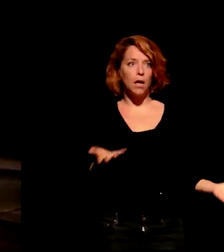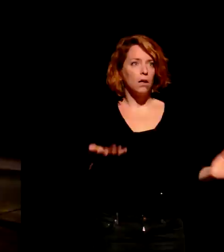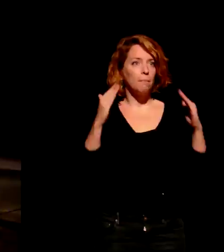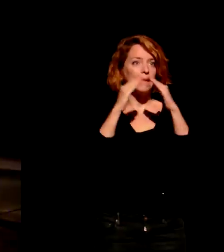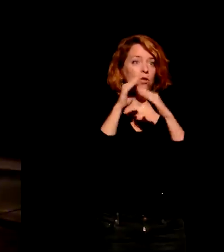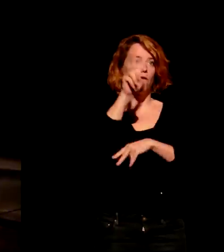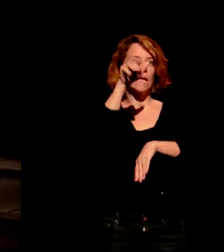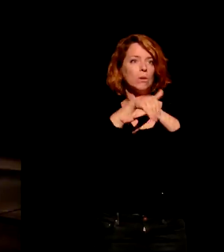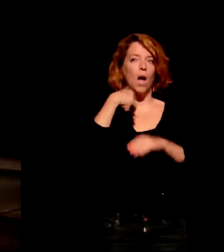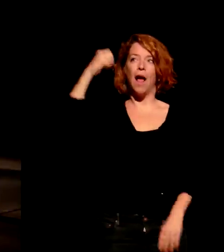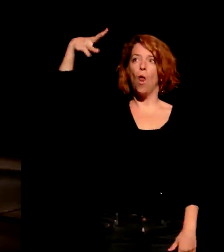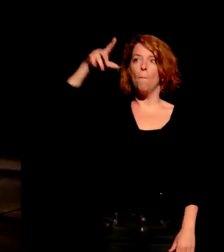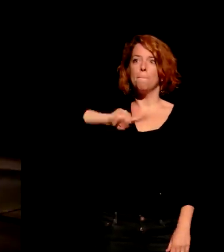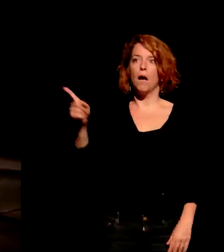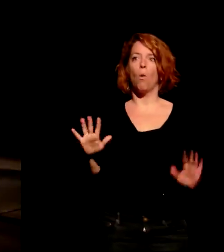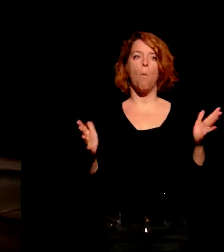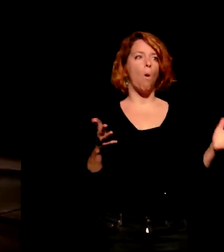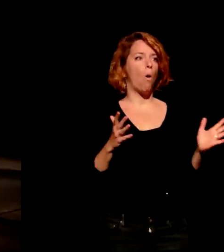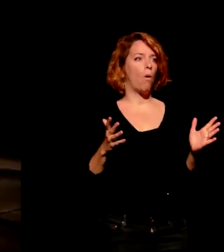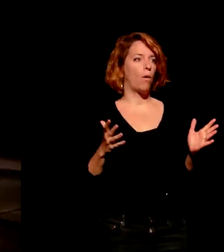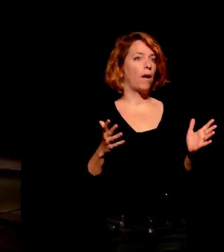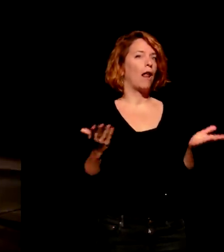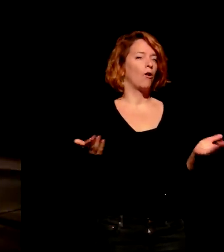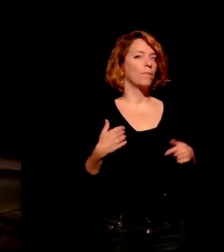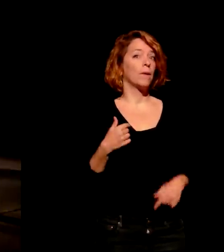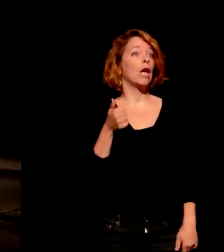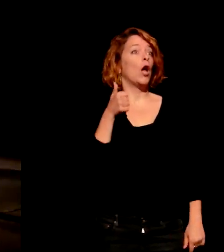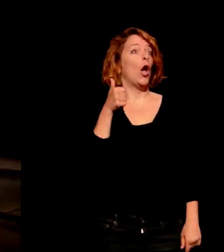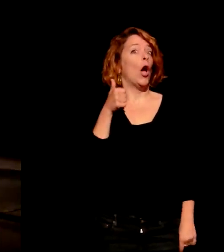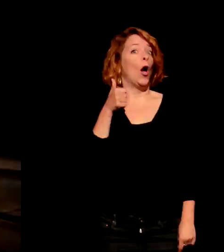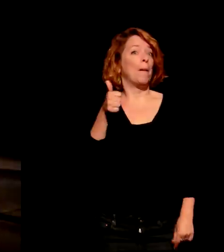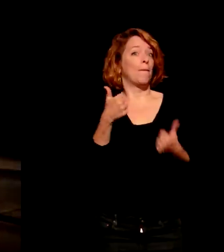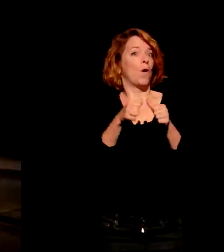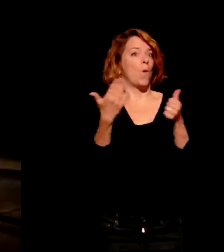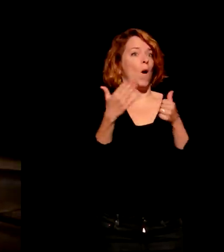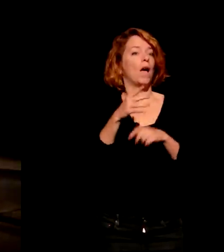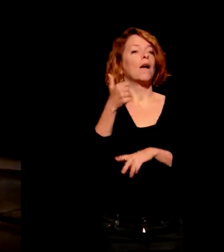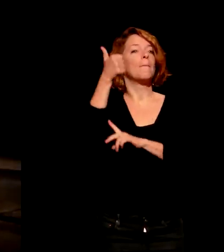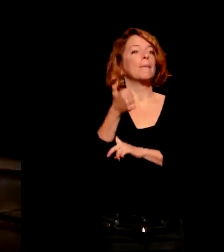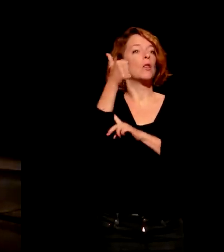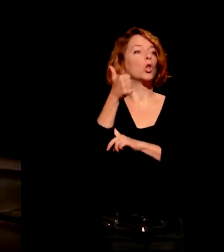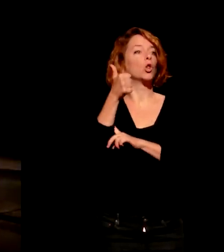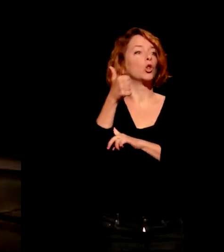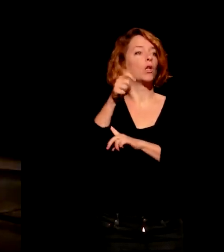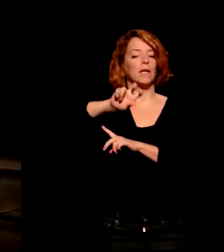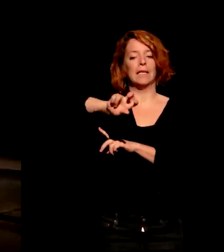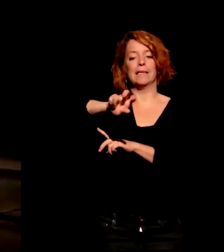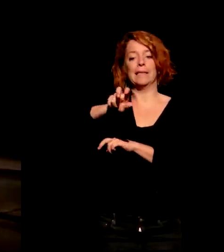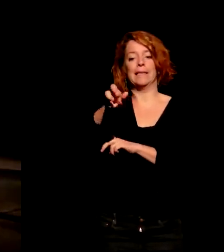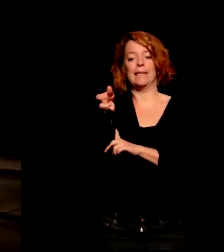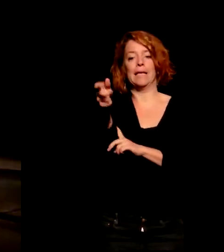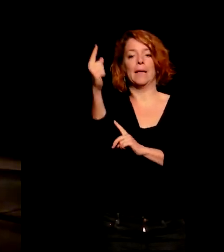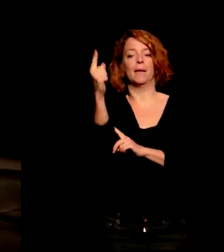lumière le vendredi soir. Donc, ils ont mis une minuterie dans l'appartement. Comme ça, si c'est pas moi qui allume la lumière, c'est la